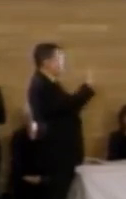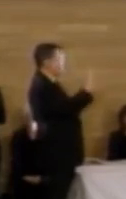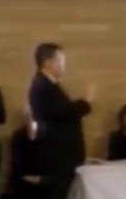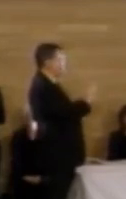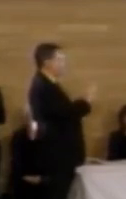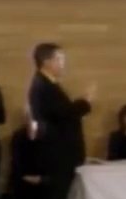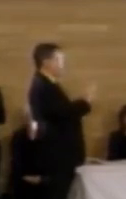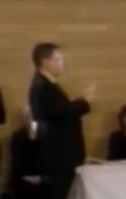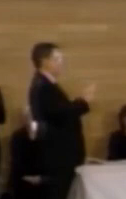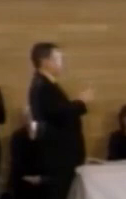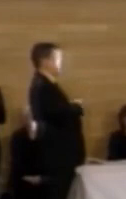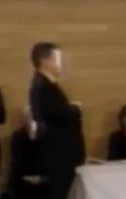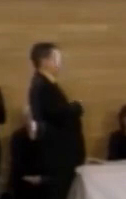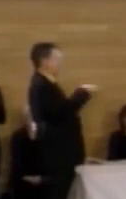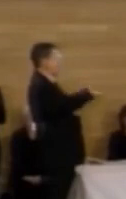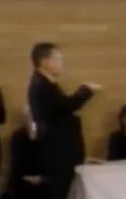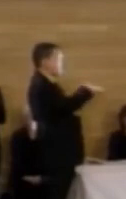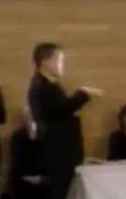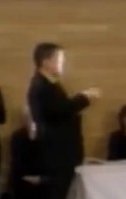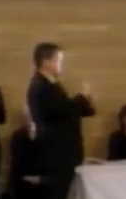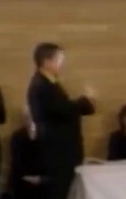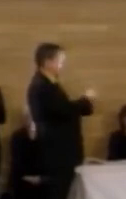じます。